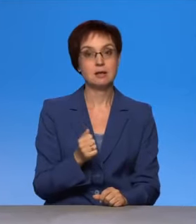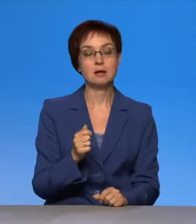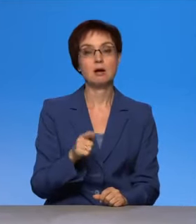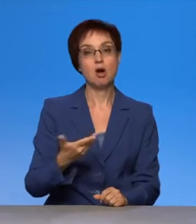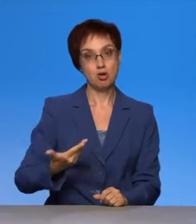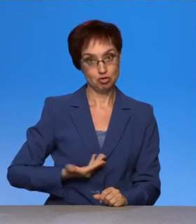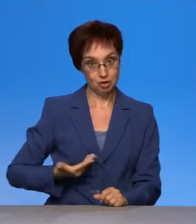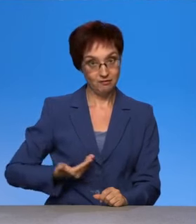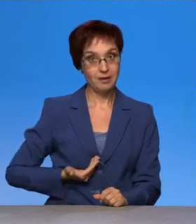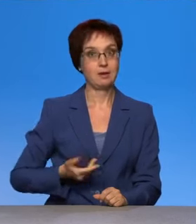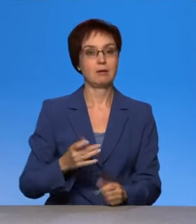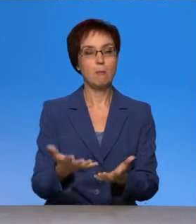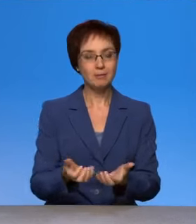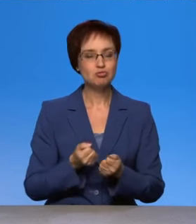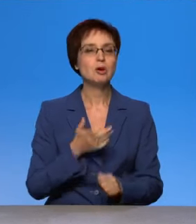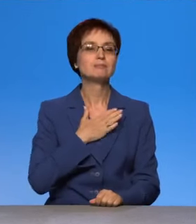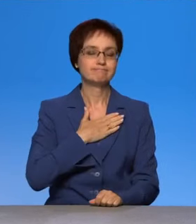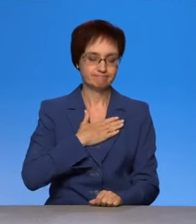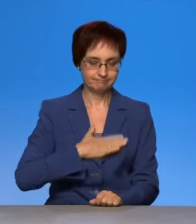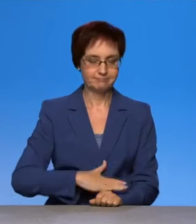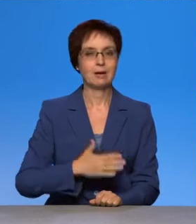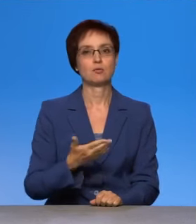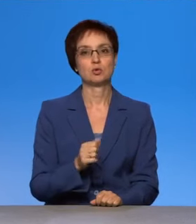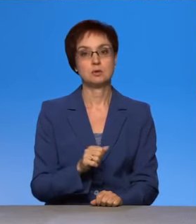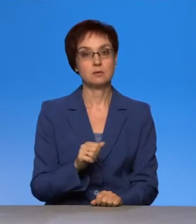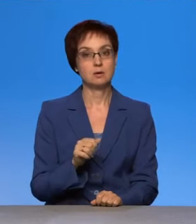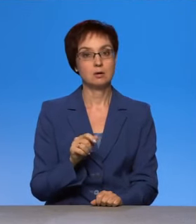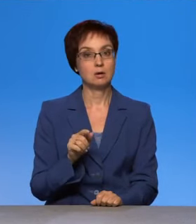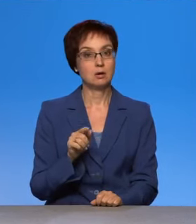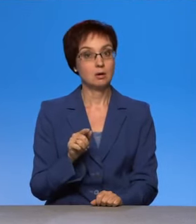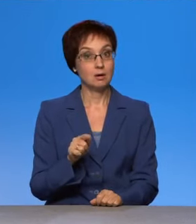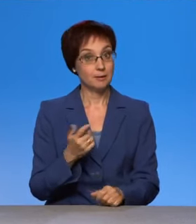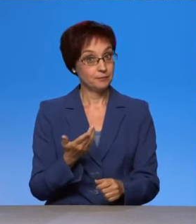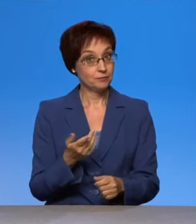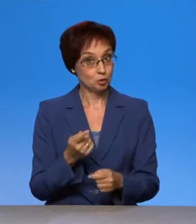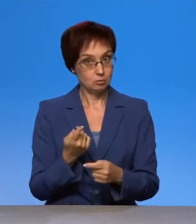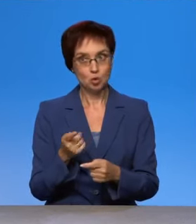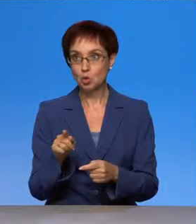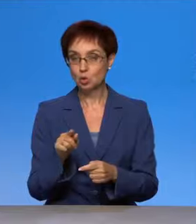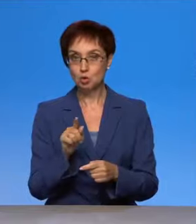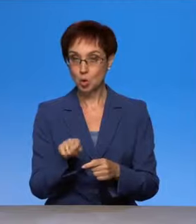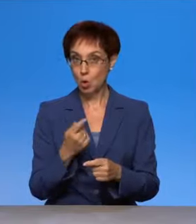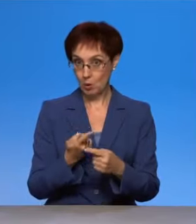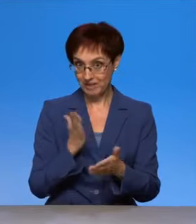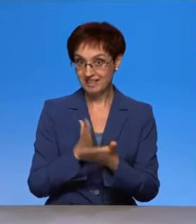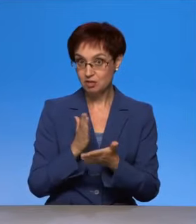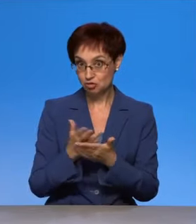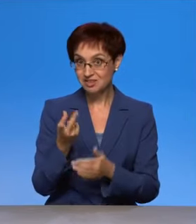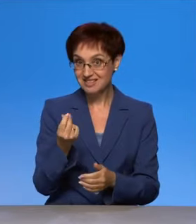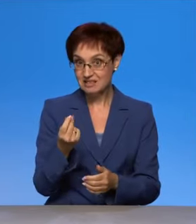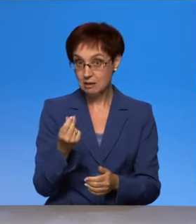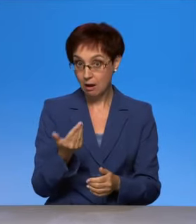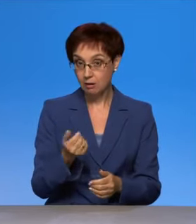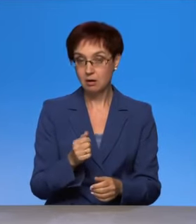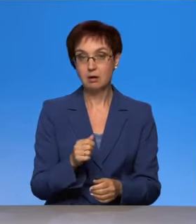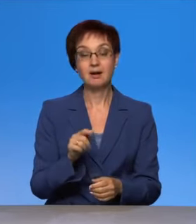есть цена. И она в голове. Это правда. Но этот ценник, он приходит к человеку потом. Это